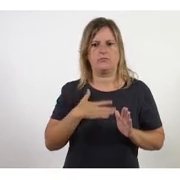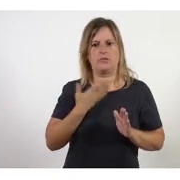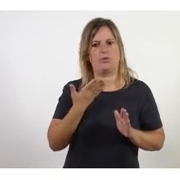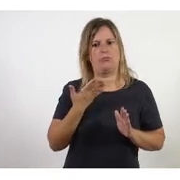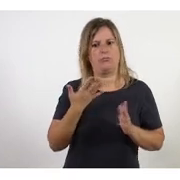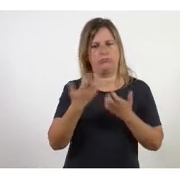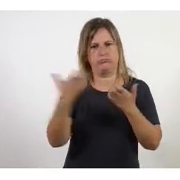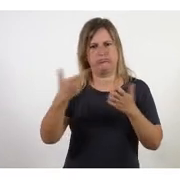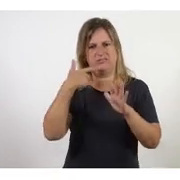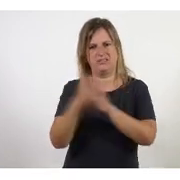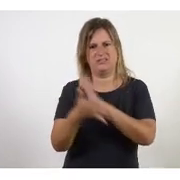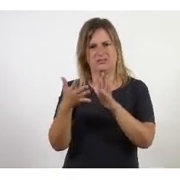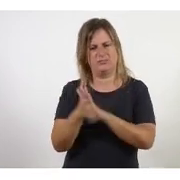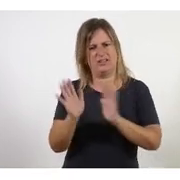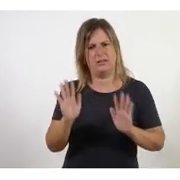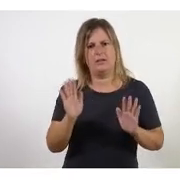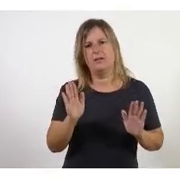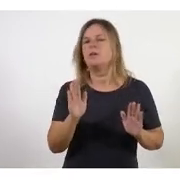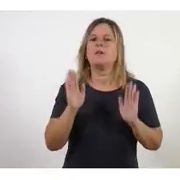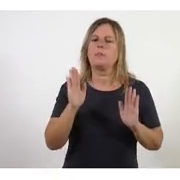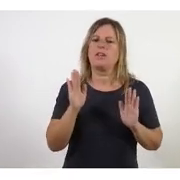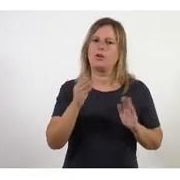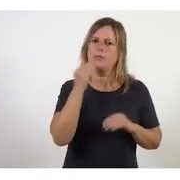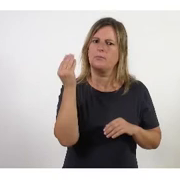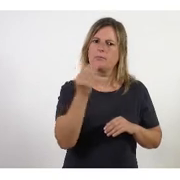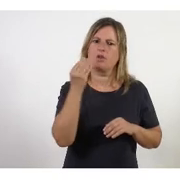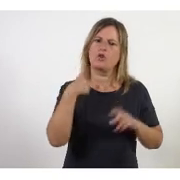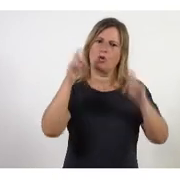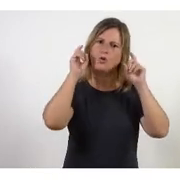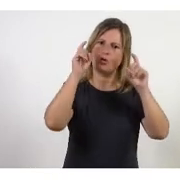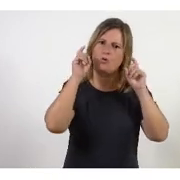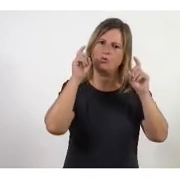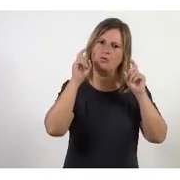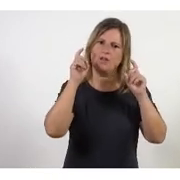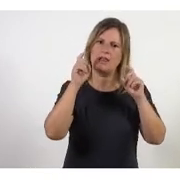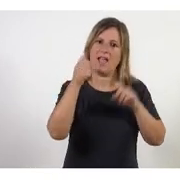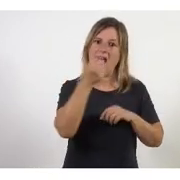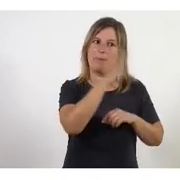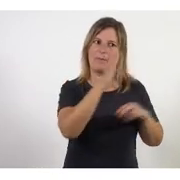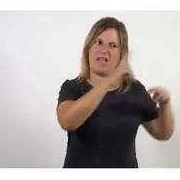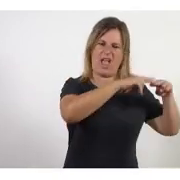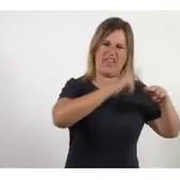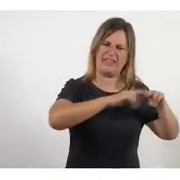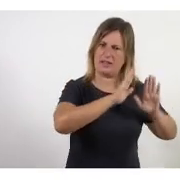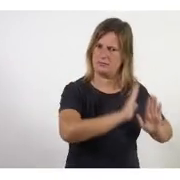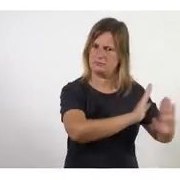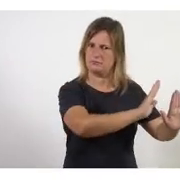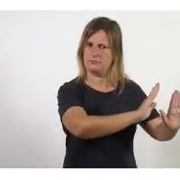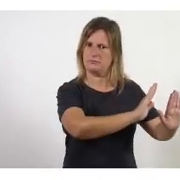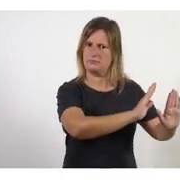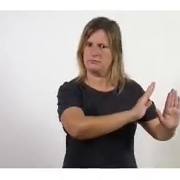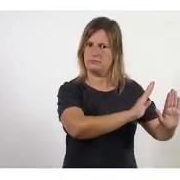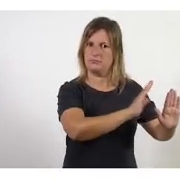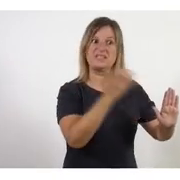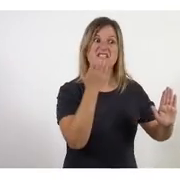molta estona. Però, com a norma, us recomano que l'aplicació que edita, per editar. Si